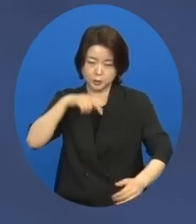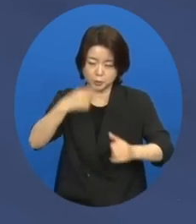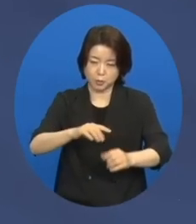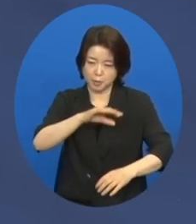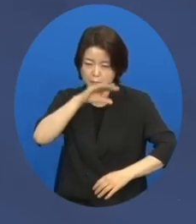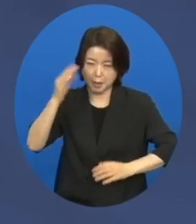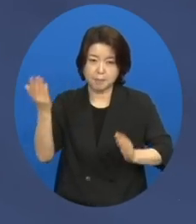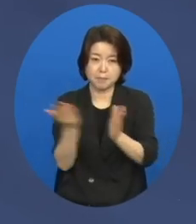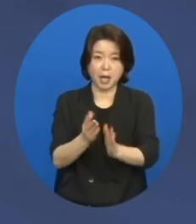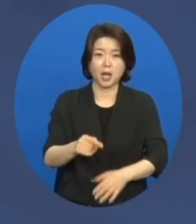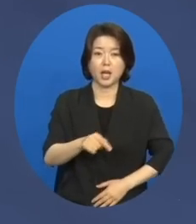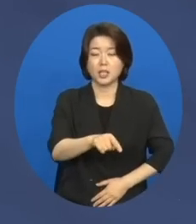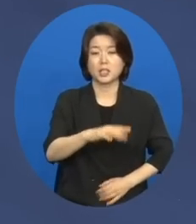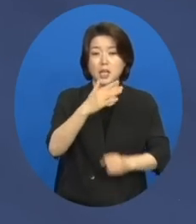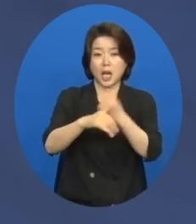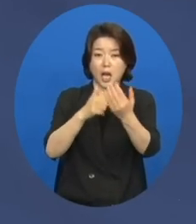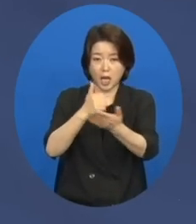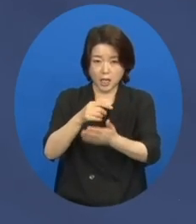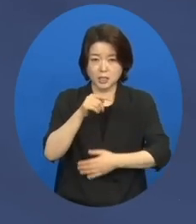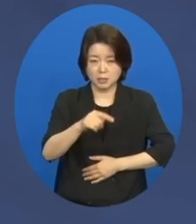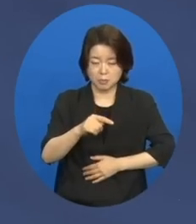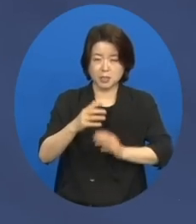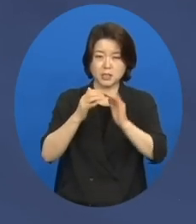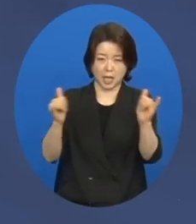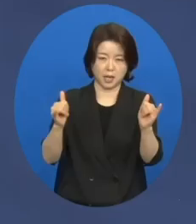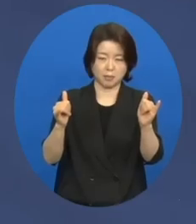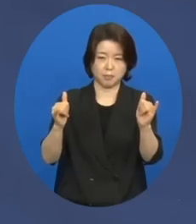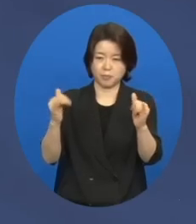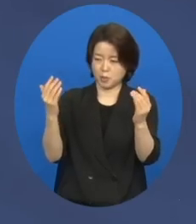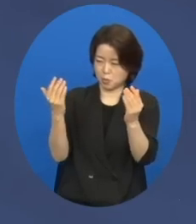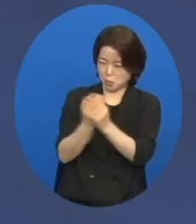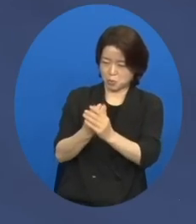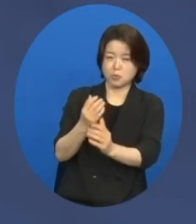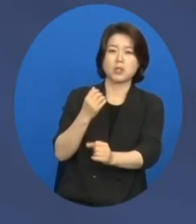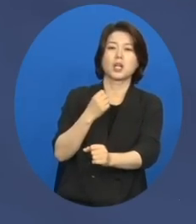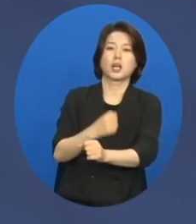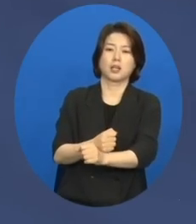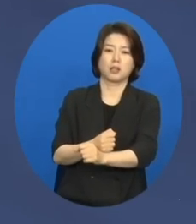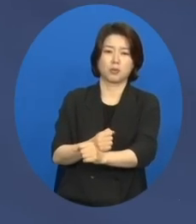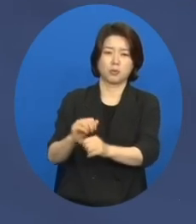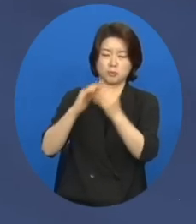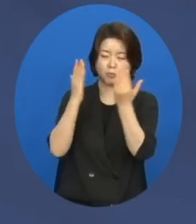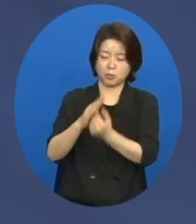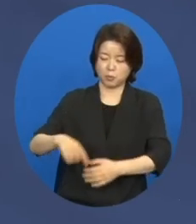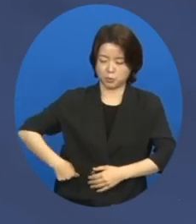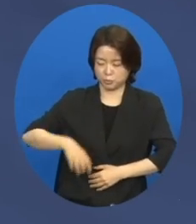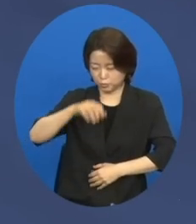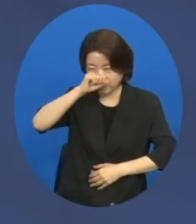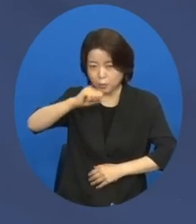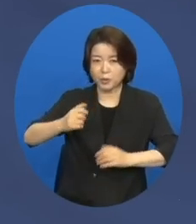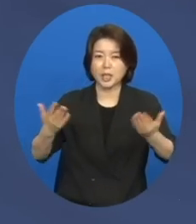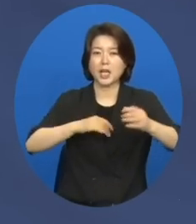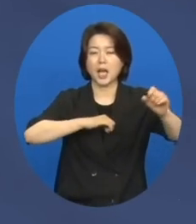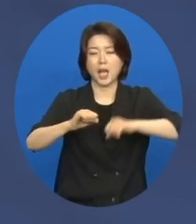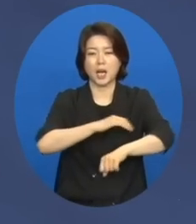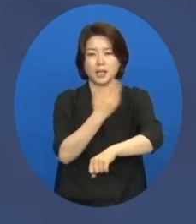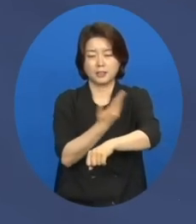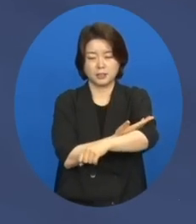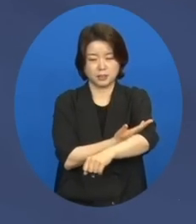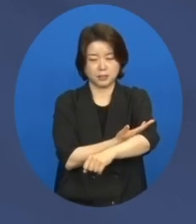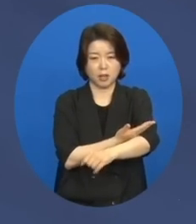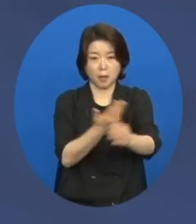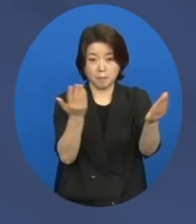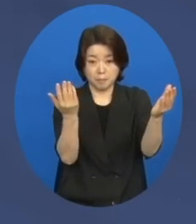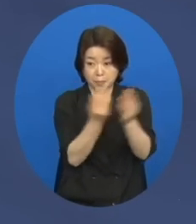17절 이는 하나님의 사람으로 온전하게 하며 모든 선한 일을 행할 능력을 갖추게